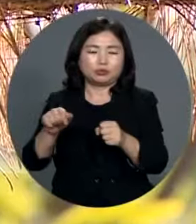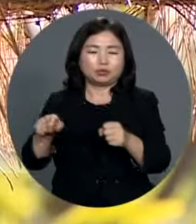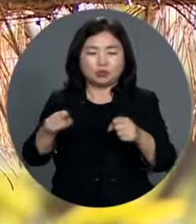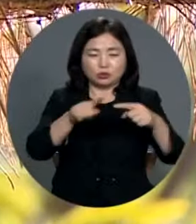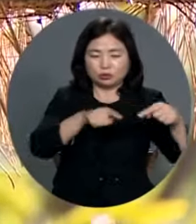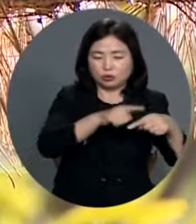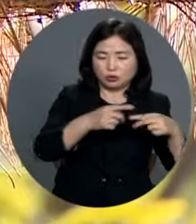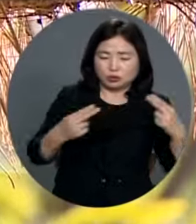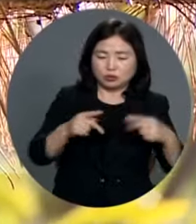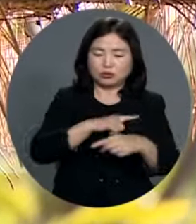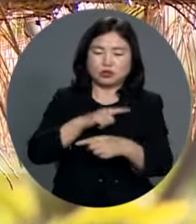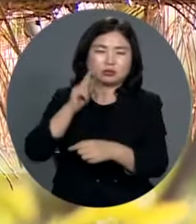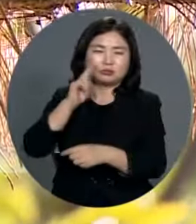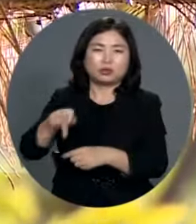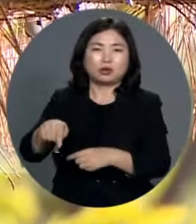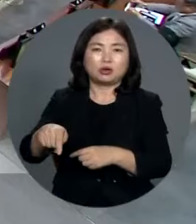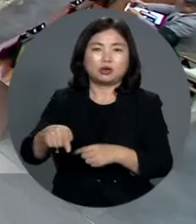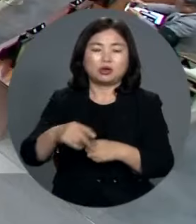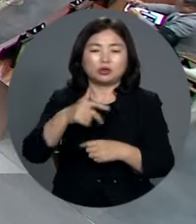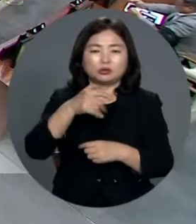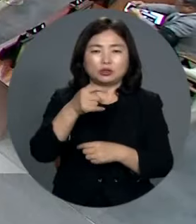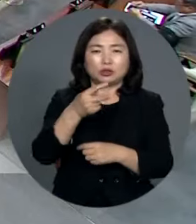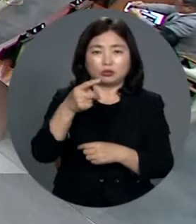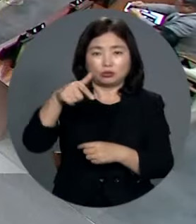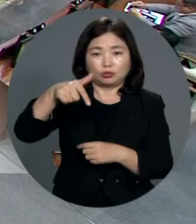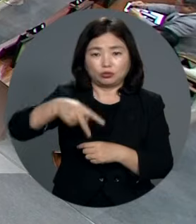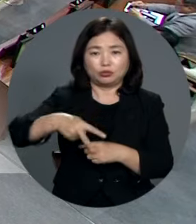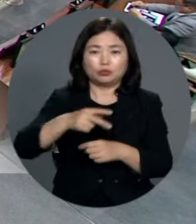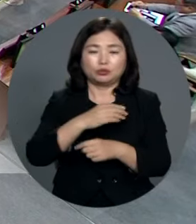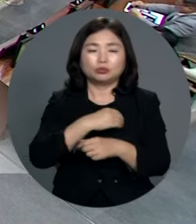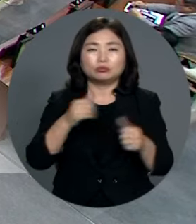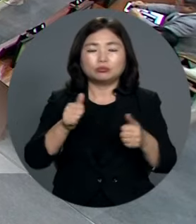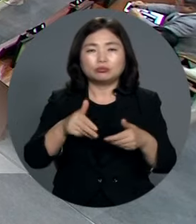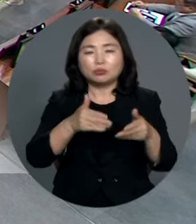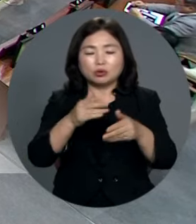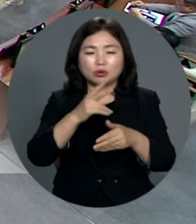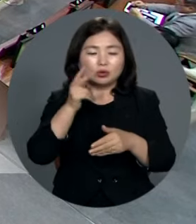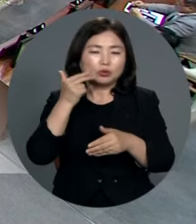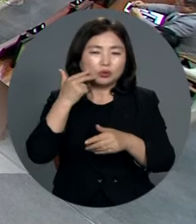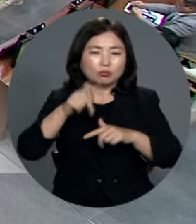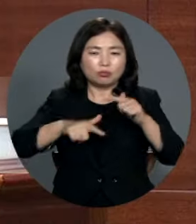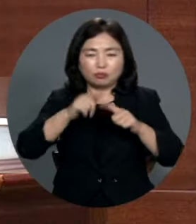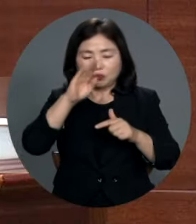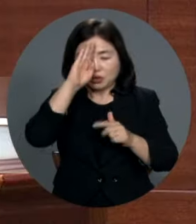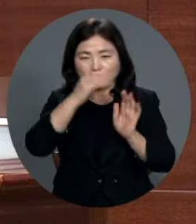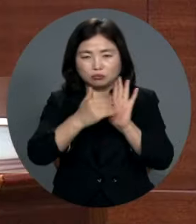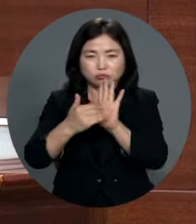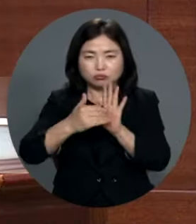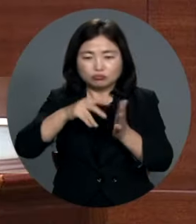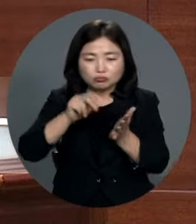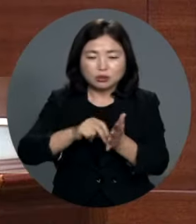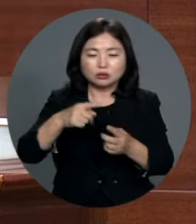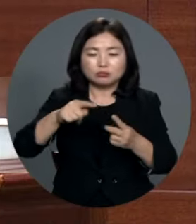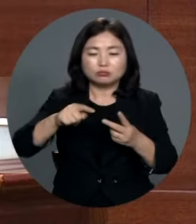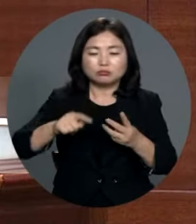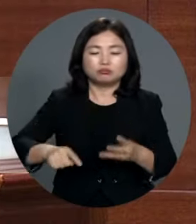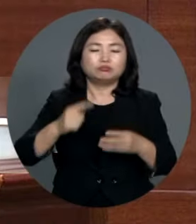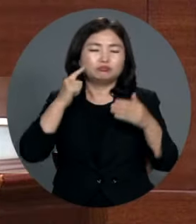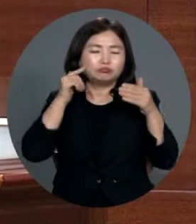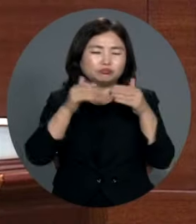가장 심각합니다 최덕규 의원은 경상북도의 소나무 재선충 방제의 문제점을